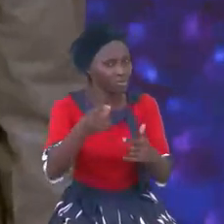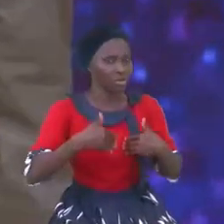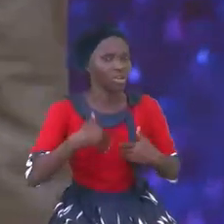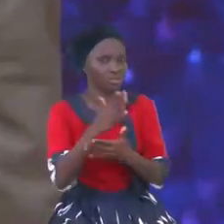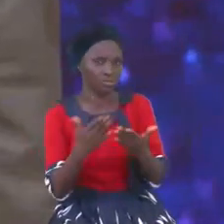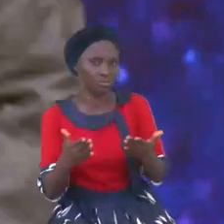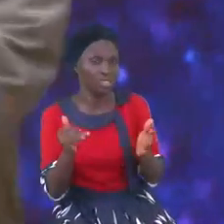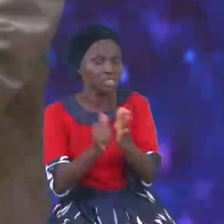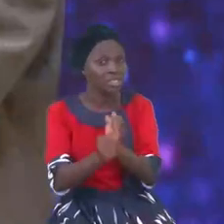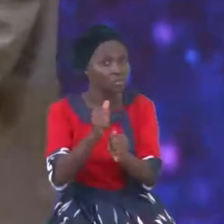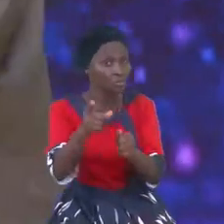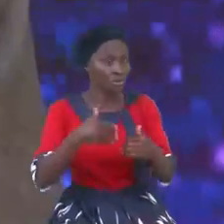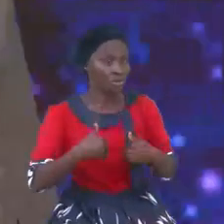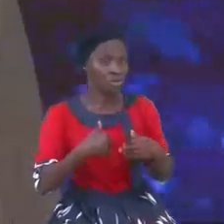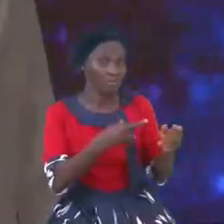Seulement ce que vous avez,